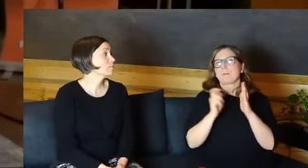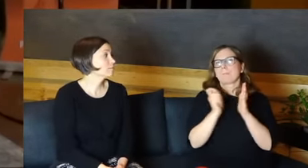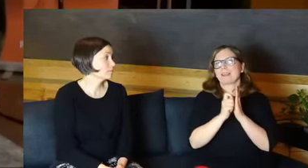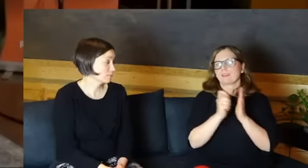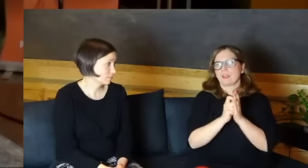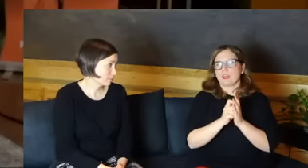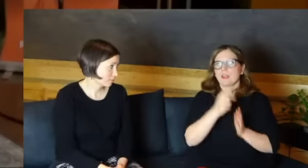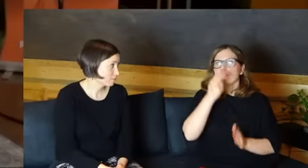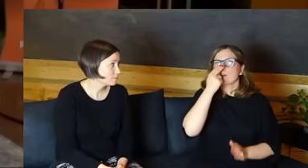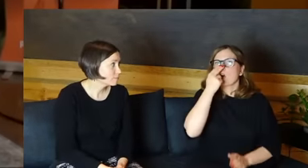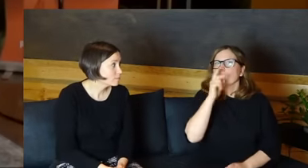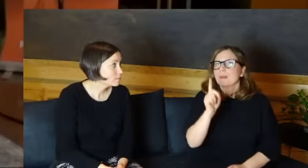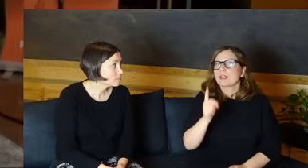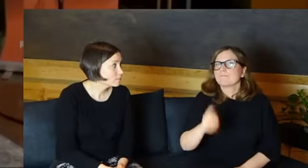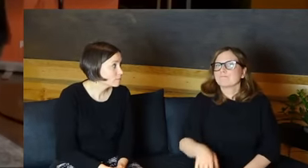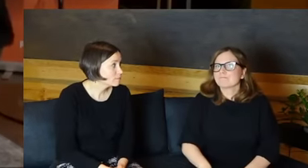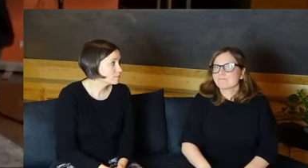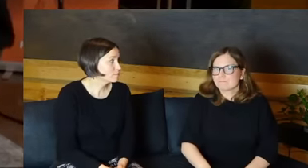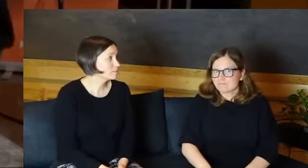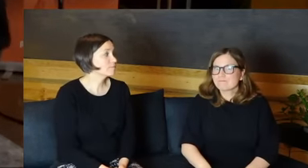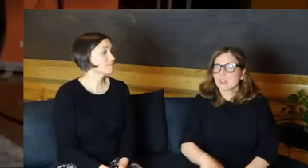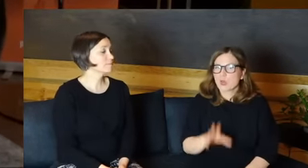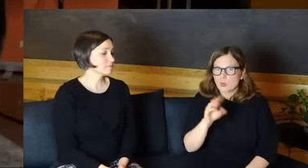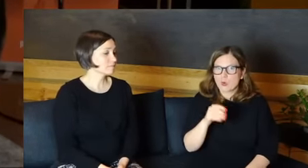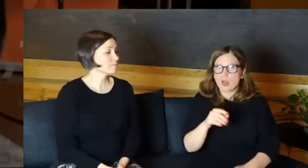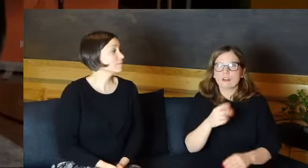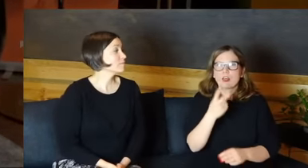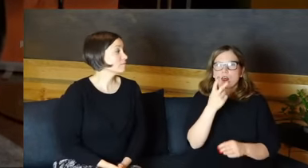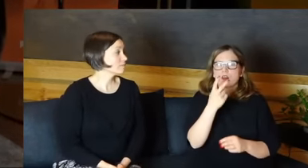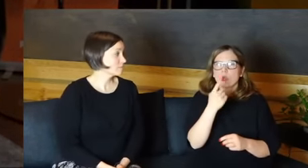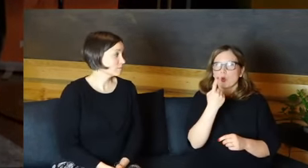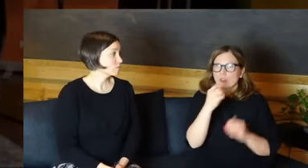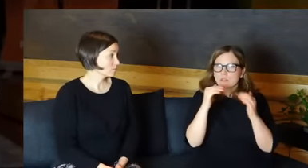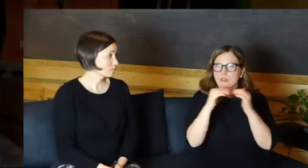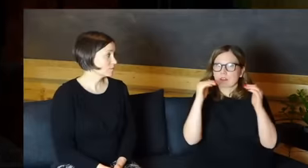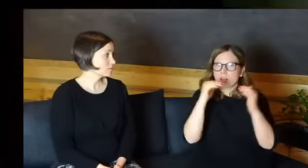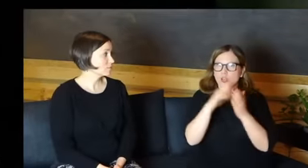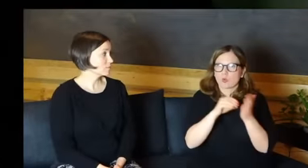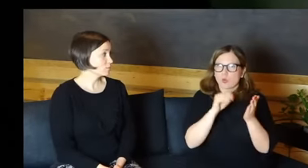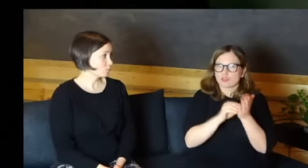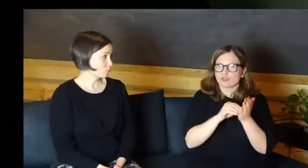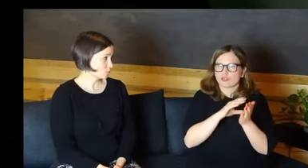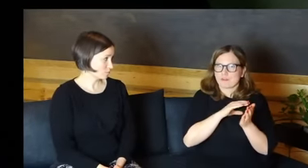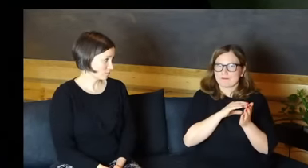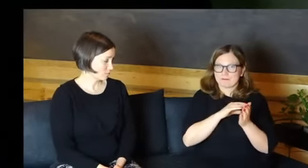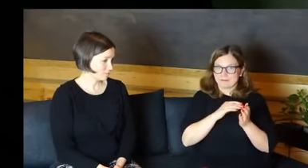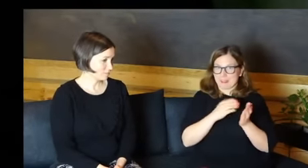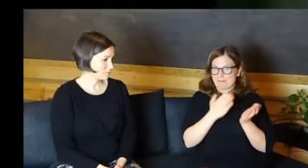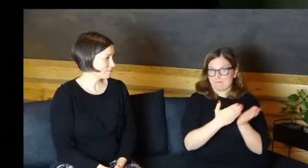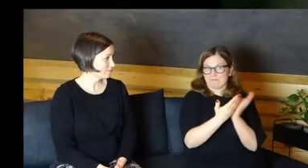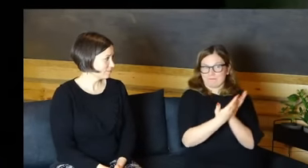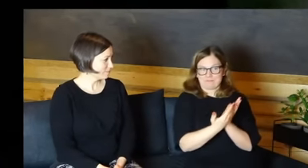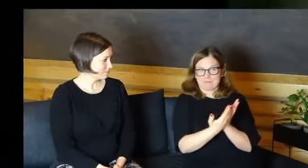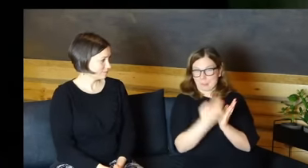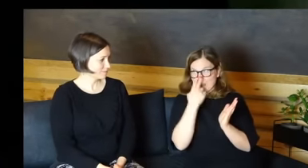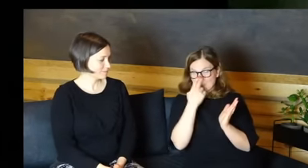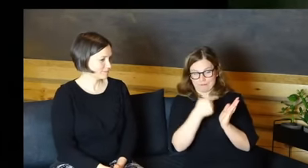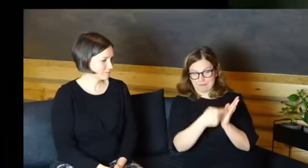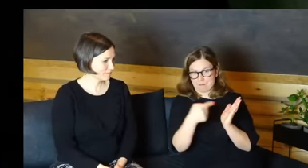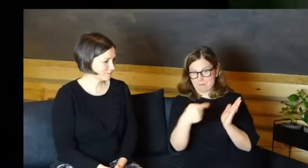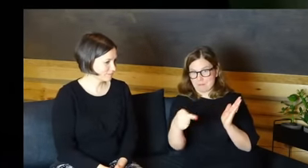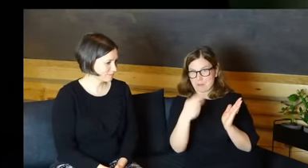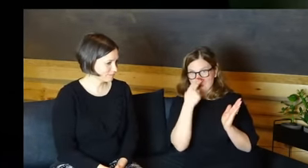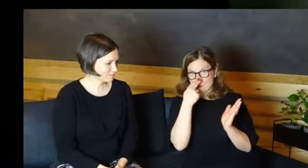ja näyttää siltä, että täällä on tasatulos. Eli minä näytän Kristiina sinulle nämä ihmiset. Tuolla.